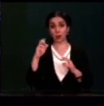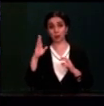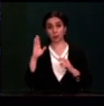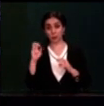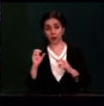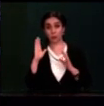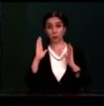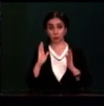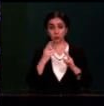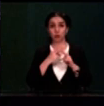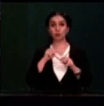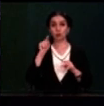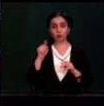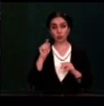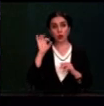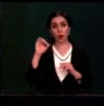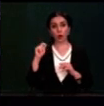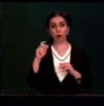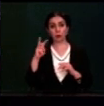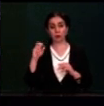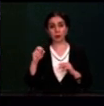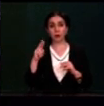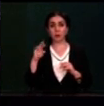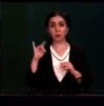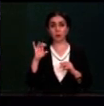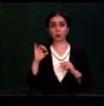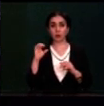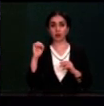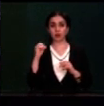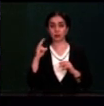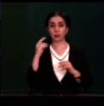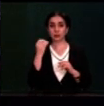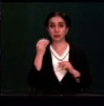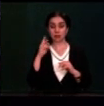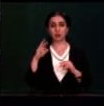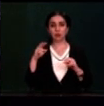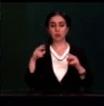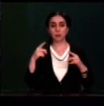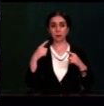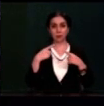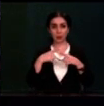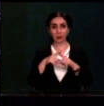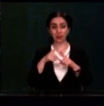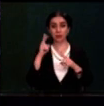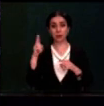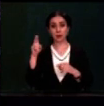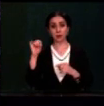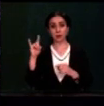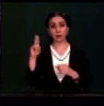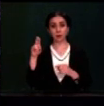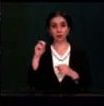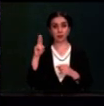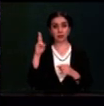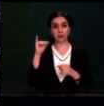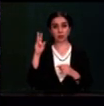perpendikular bo'lsa, u holda u og'maning proyeksiyasiga ham perpendikular bo'ladi. Demak, bu teorema yuqorida berilgan